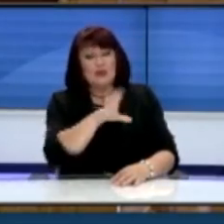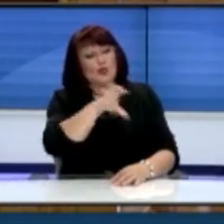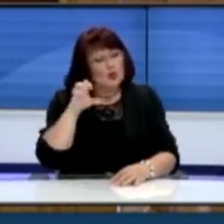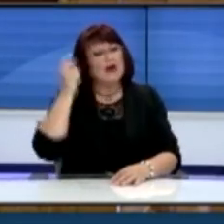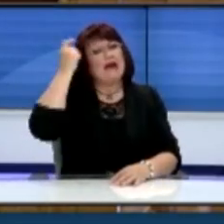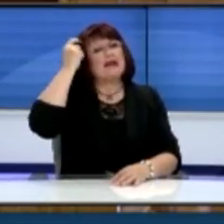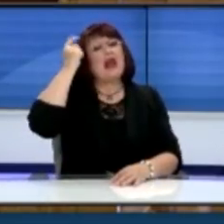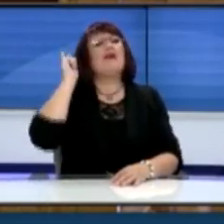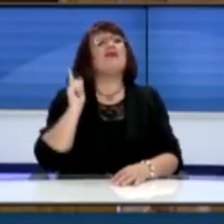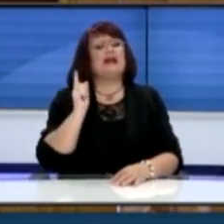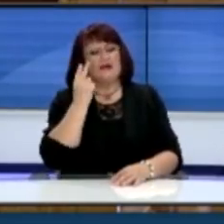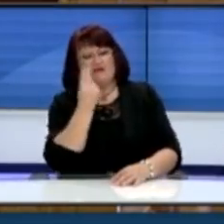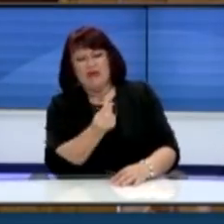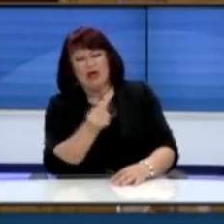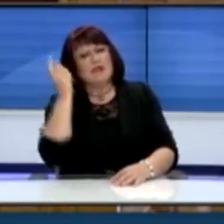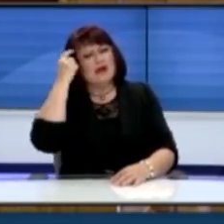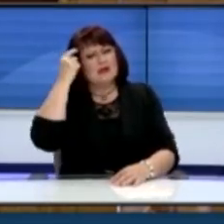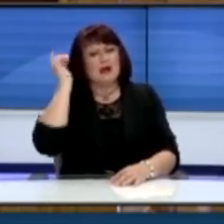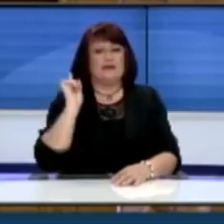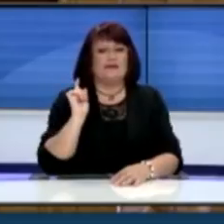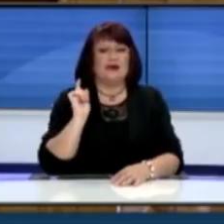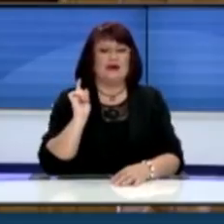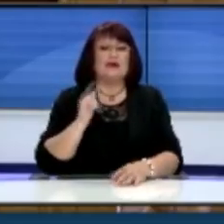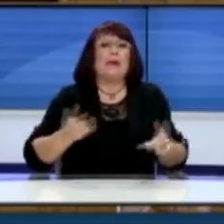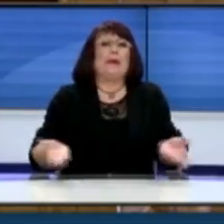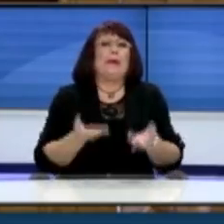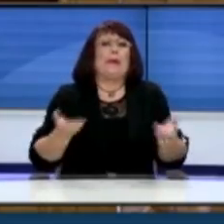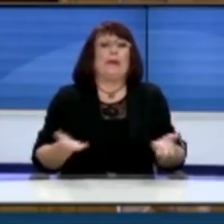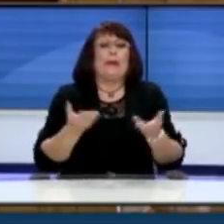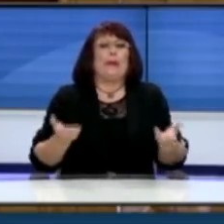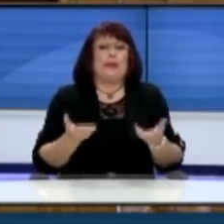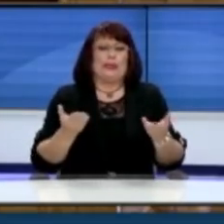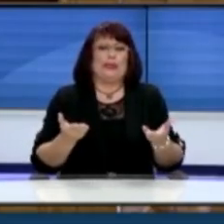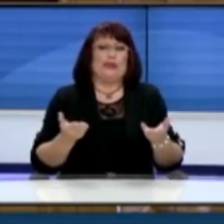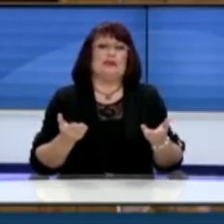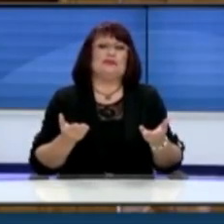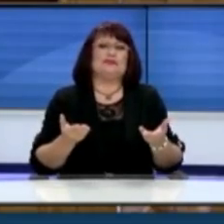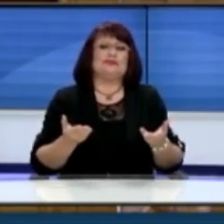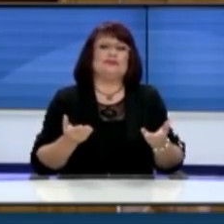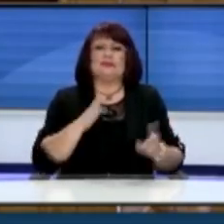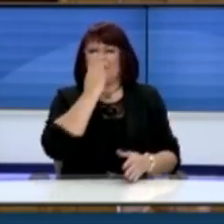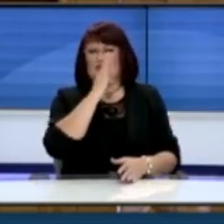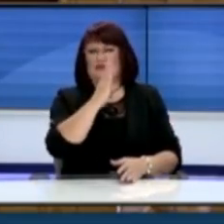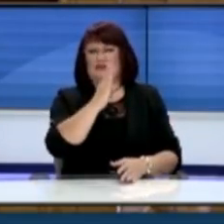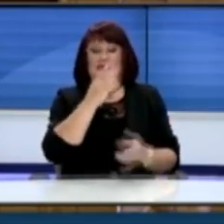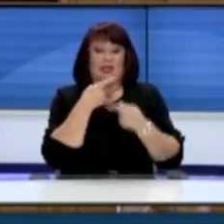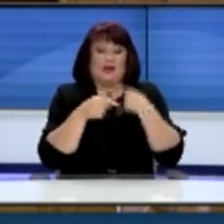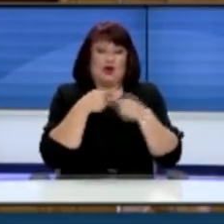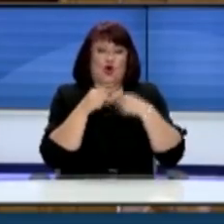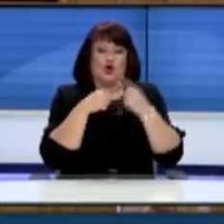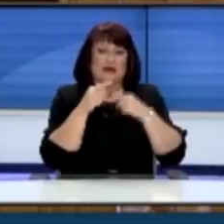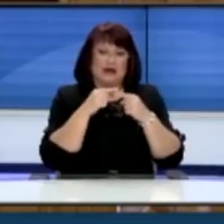βγάλει συμπεράσματα και για την επιφανειακή και πλήρως υποκριτική